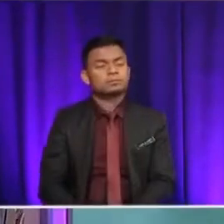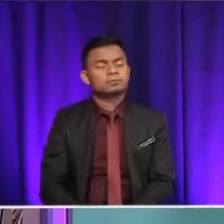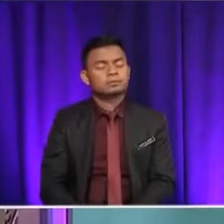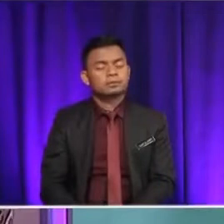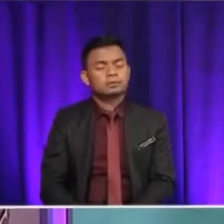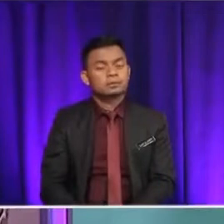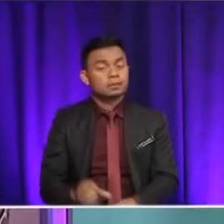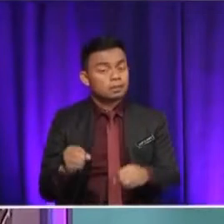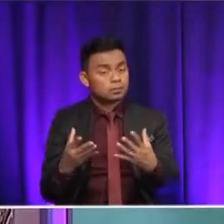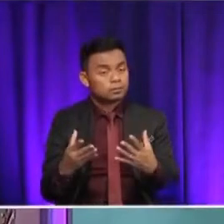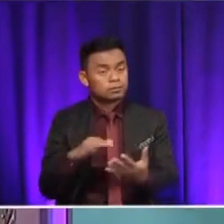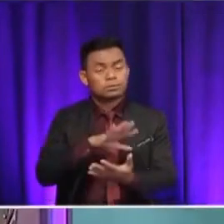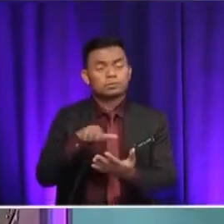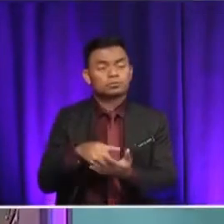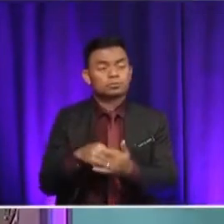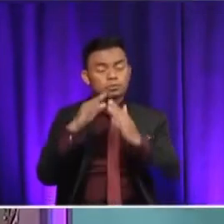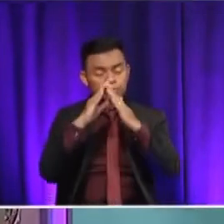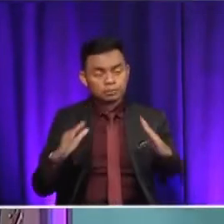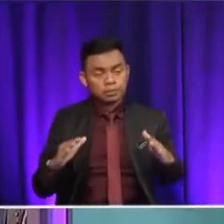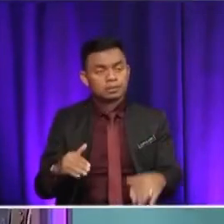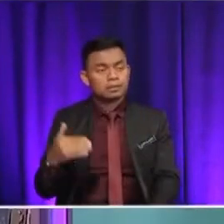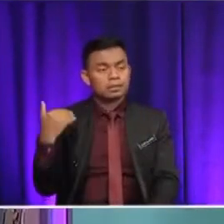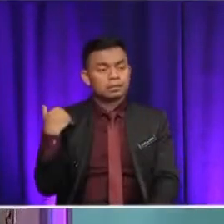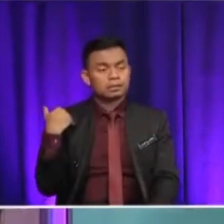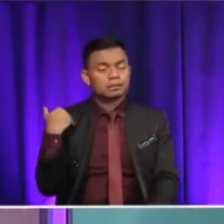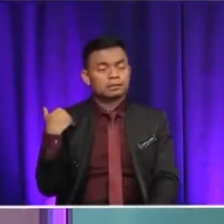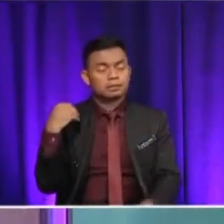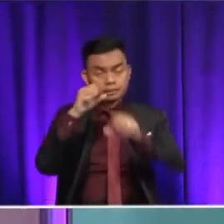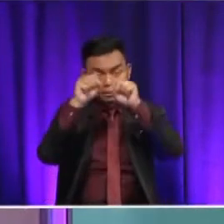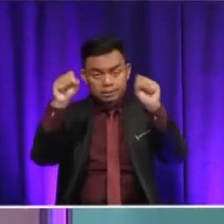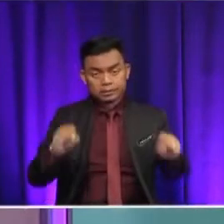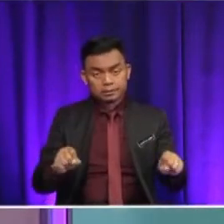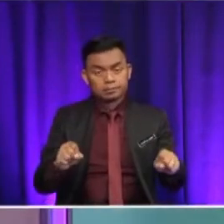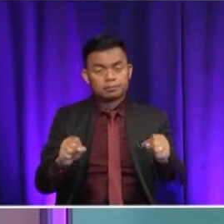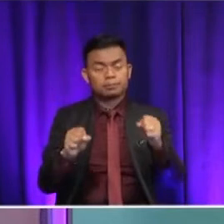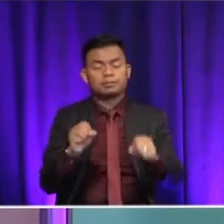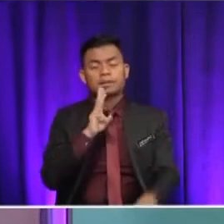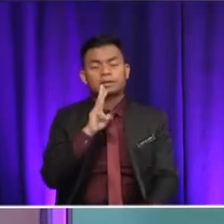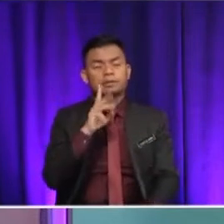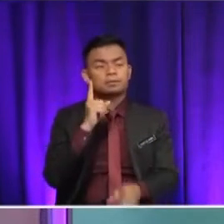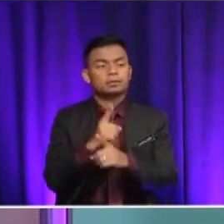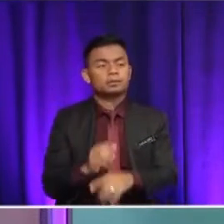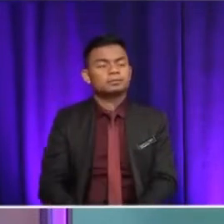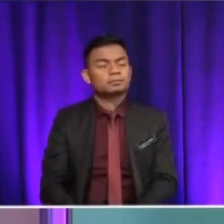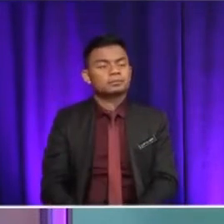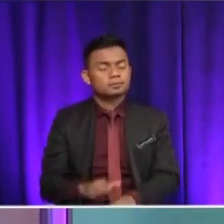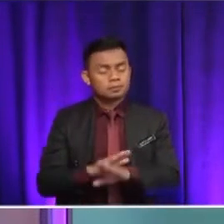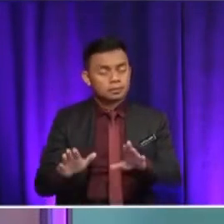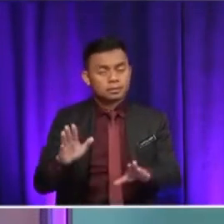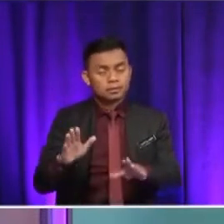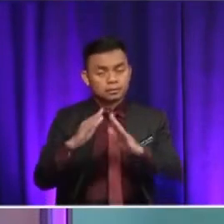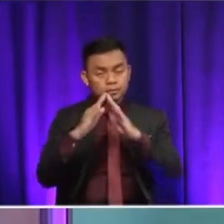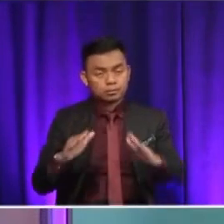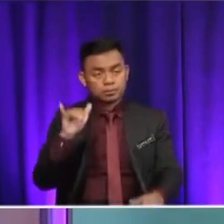murid-murid. Semua rumah kediaman ada sistem bekalan air, betul? Ya, betul. Tak ada kawat rumah pun yang tak ada bekalan